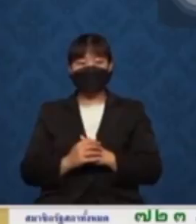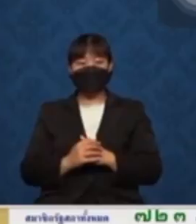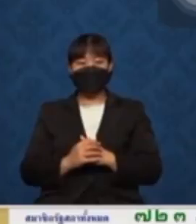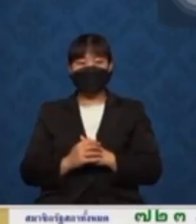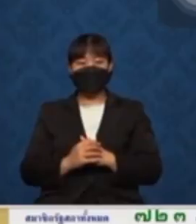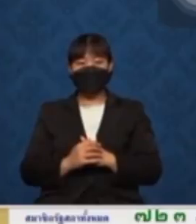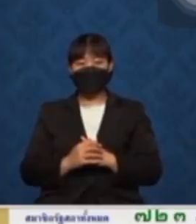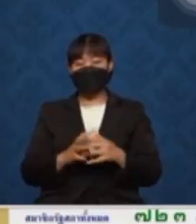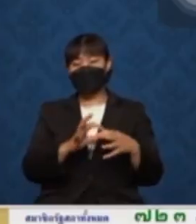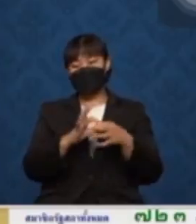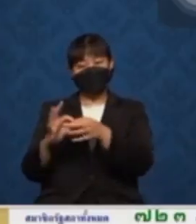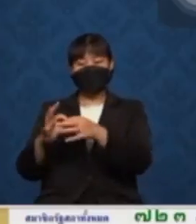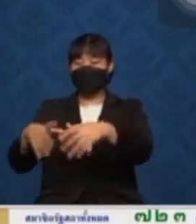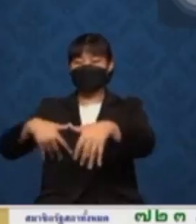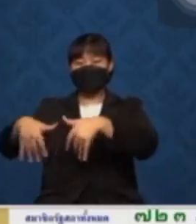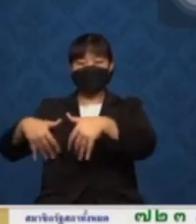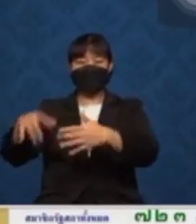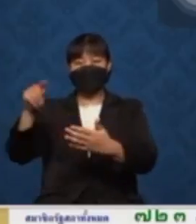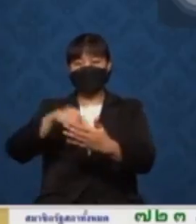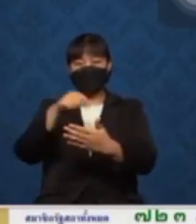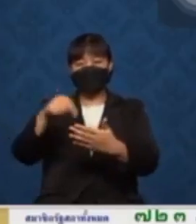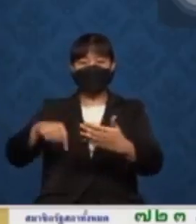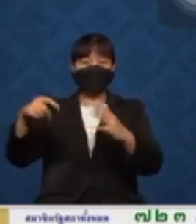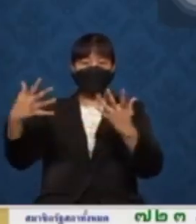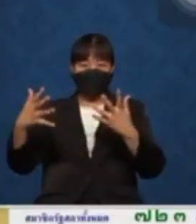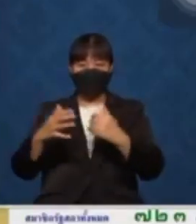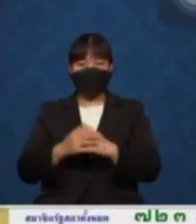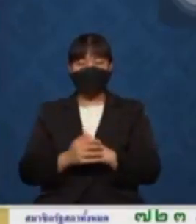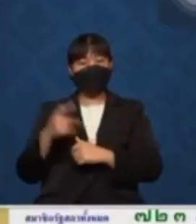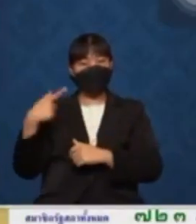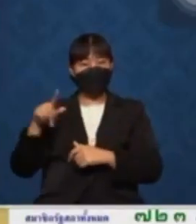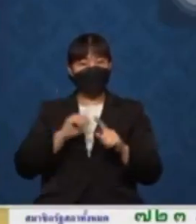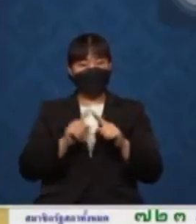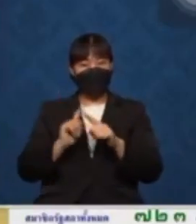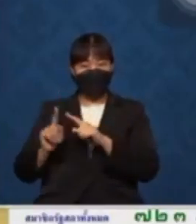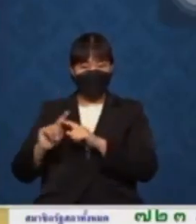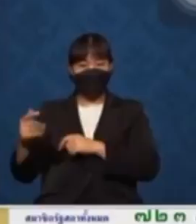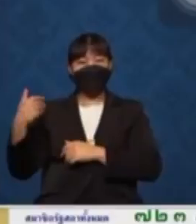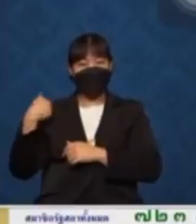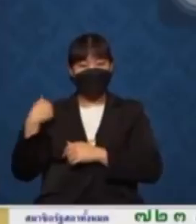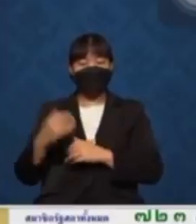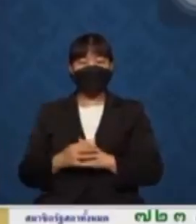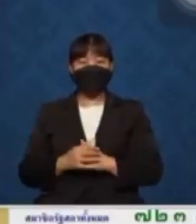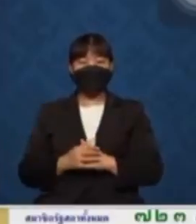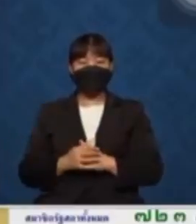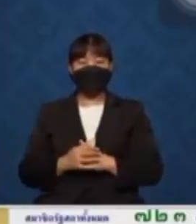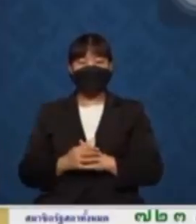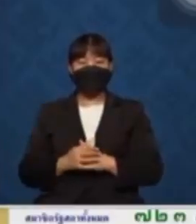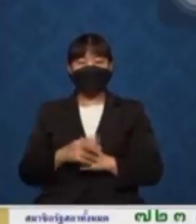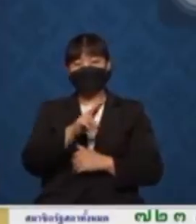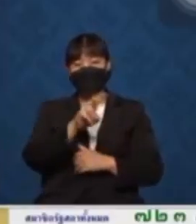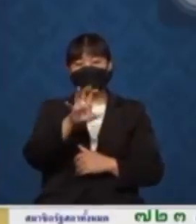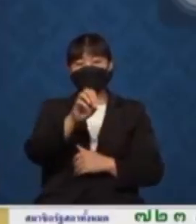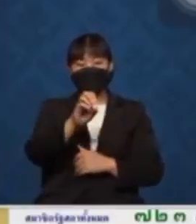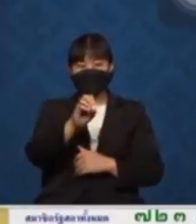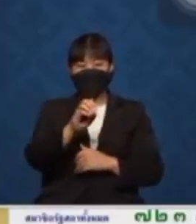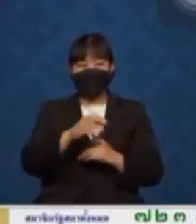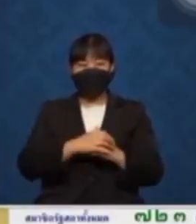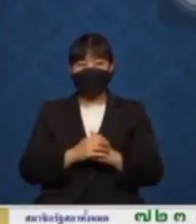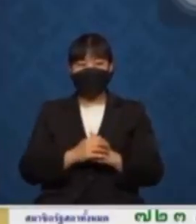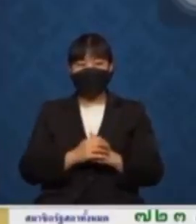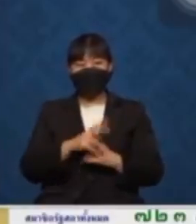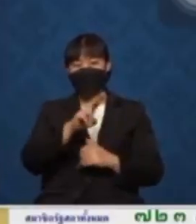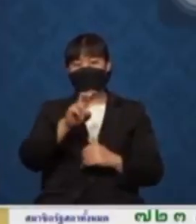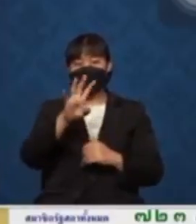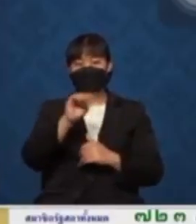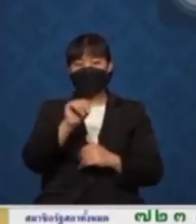ที่มาที่ยึดโยงกับประชาชนและเต็มไปด้วยผลประโยชน์ทับซ้อนจาก250คนนะครับมี244ท่าน